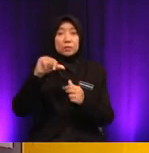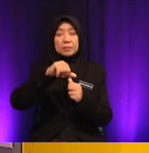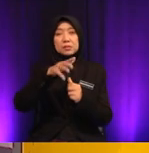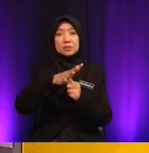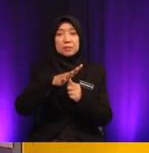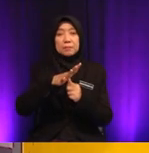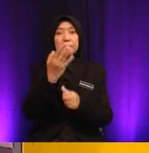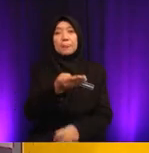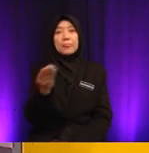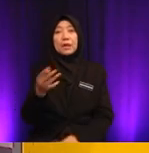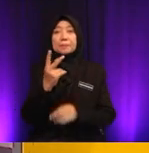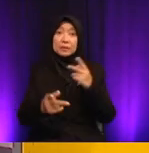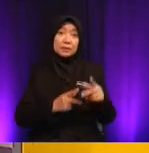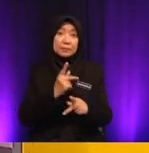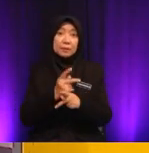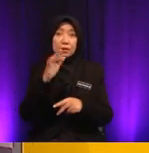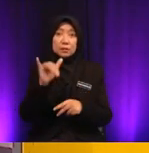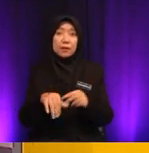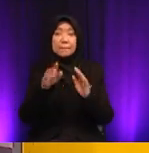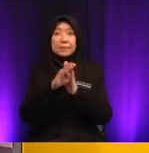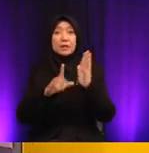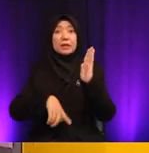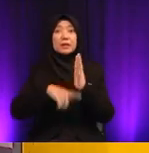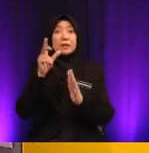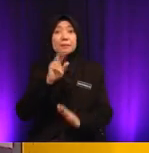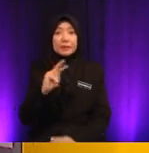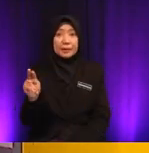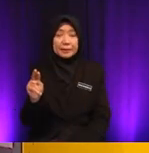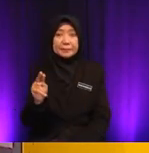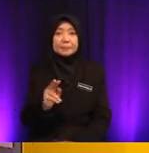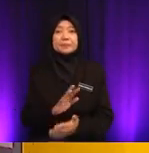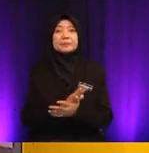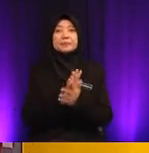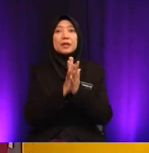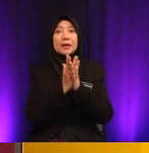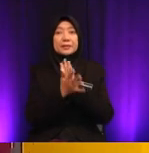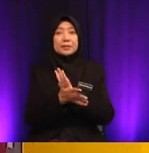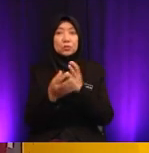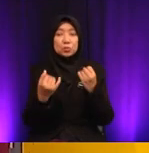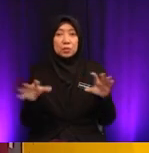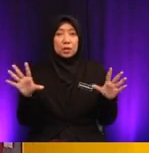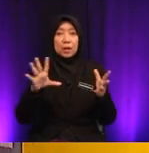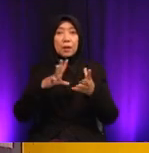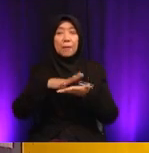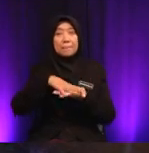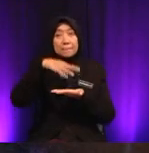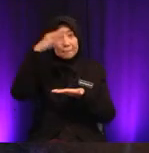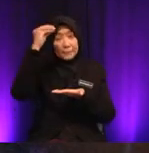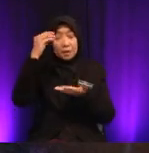yang berlebihan jadi tidak habis belajar